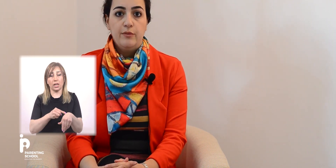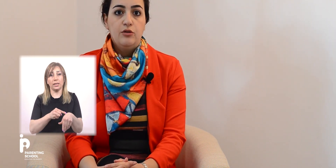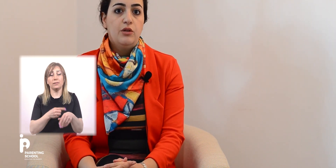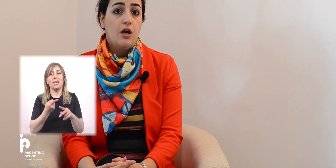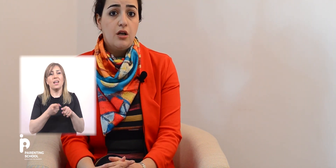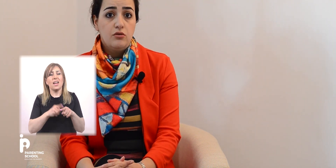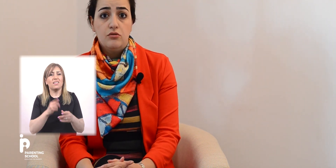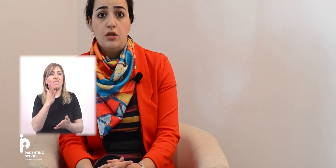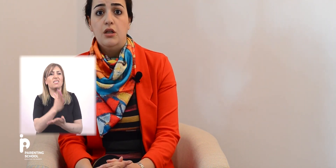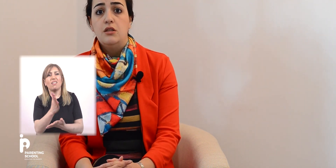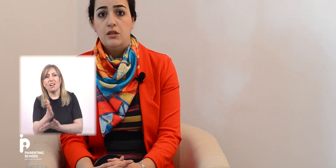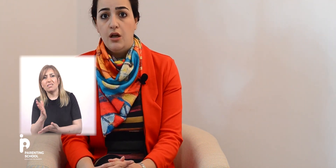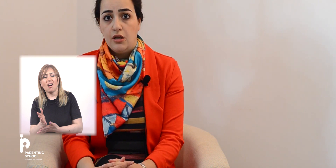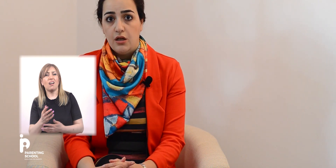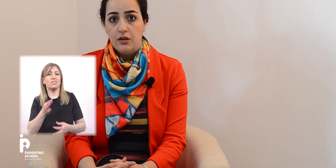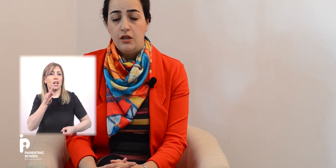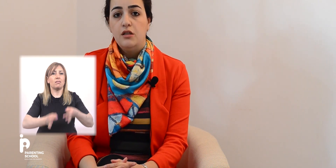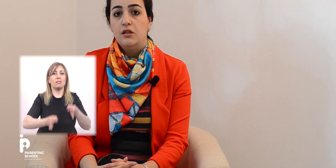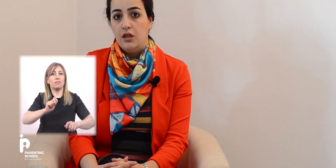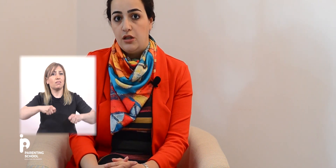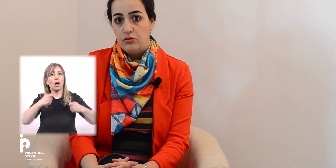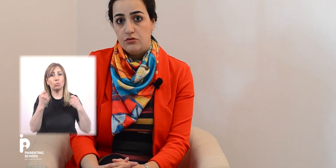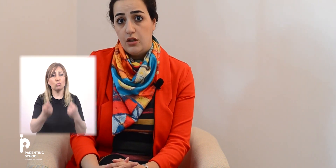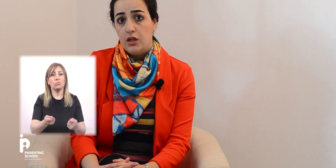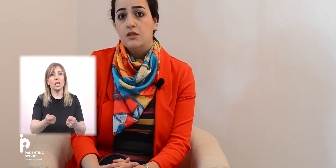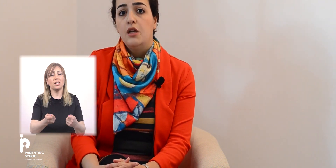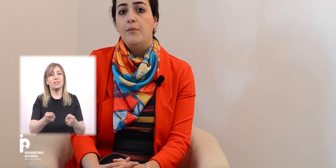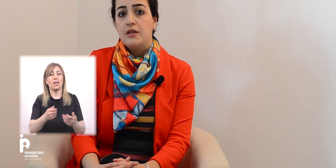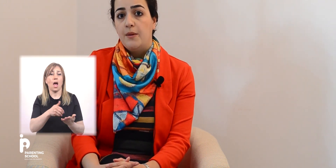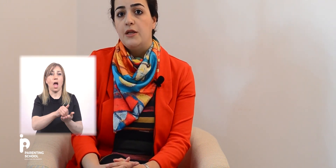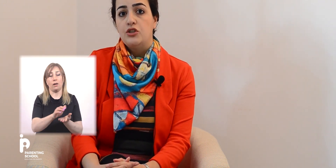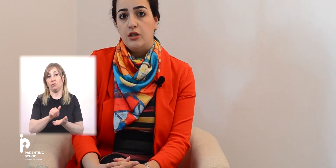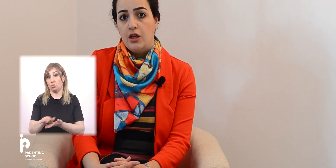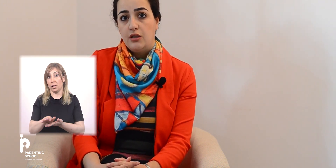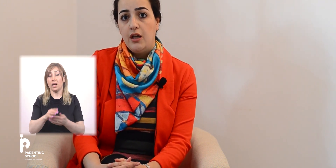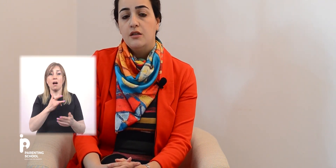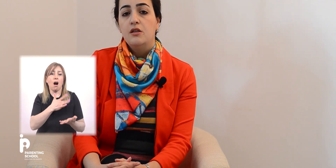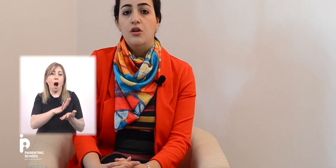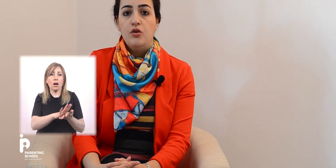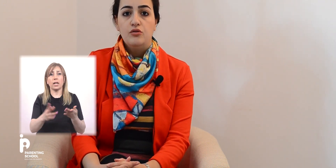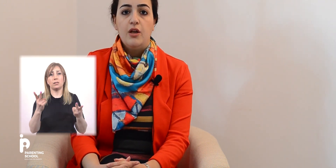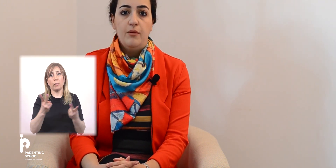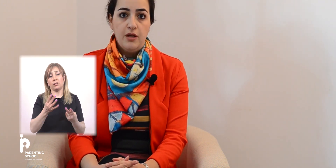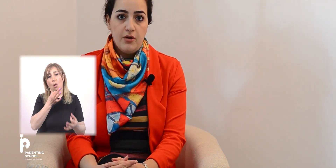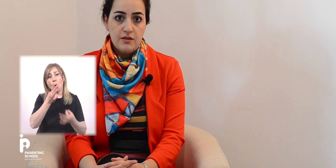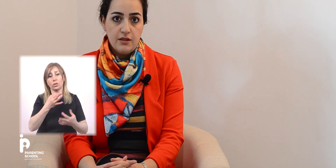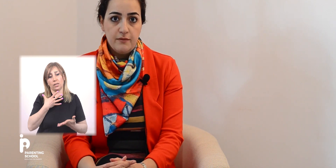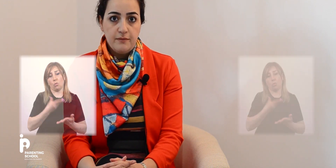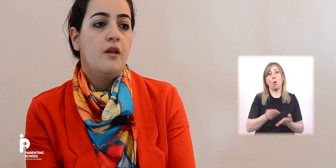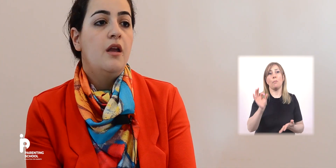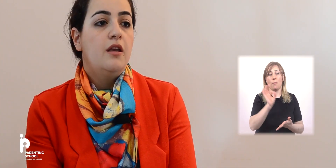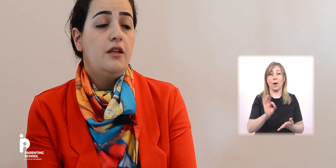զերծ ենք մինոմ նկարագրություններից, գնեհատականներից, գնադատություններից, բարզապես շատ անկեղց խոսում ենք մեր